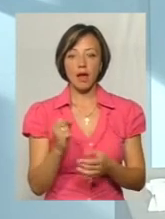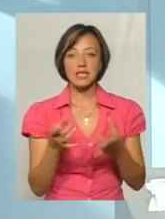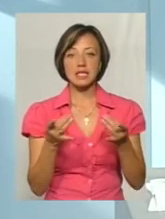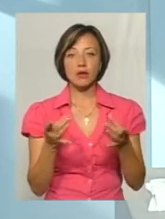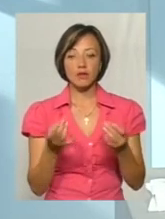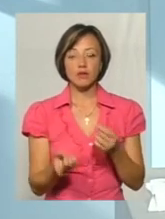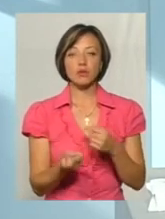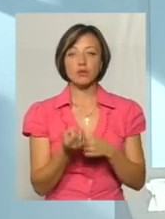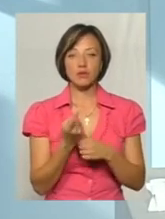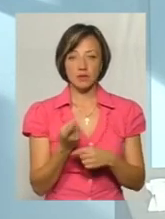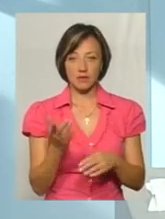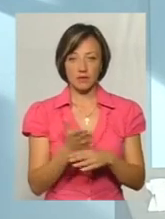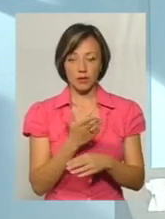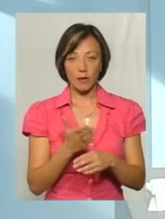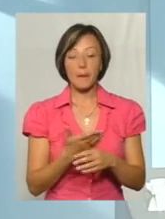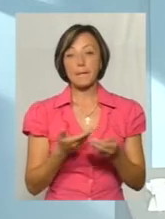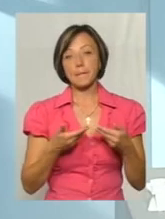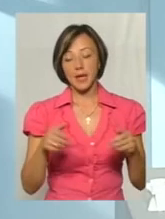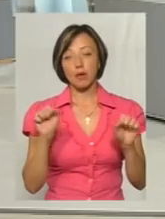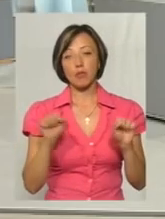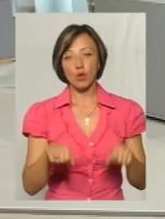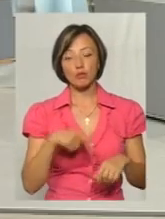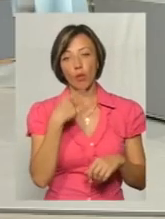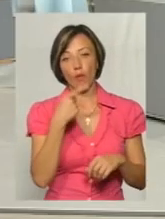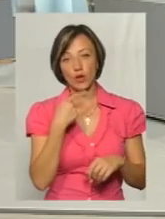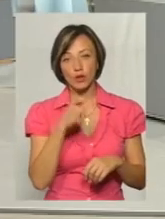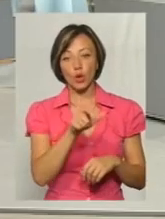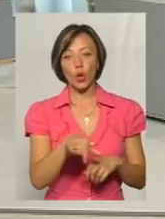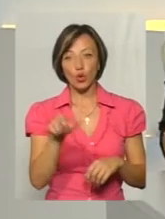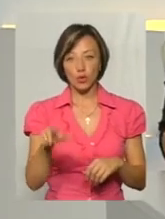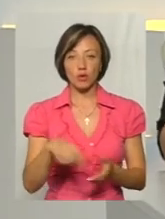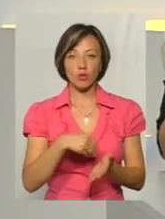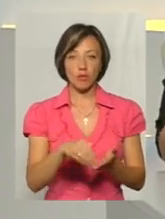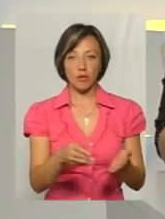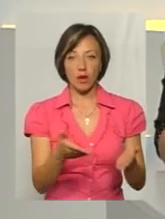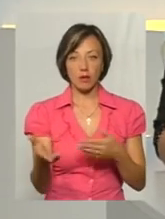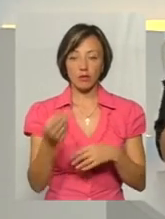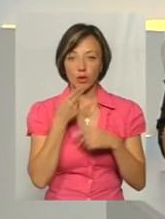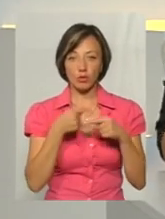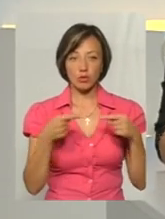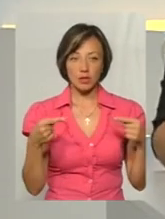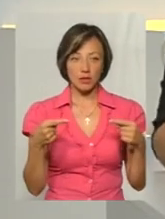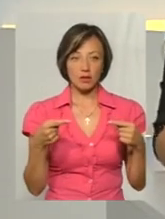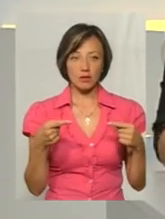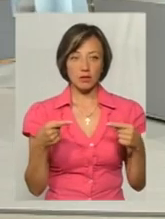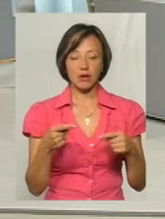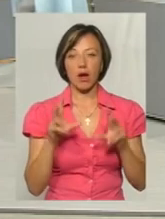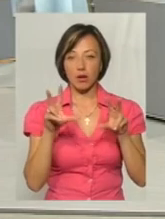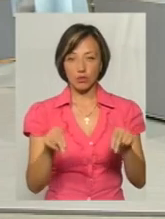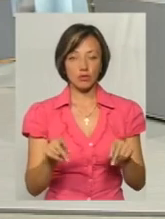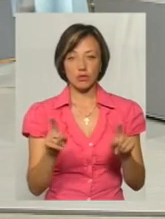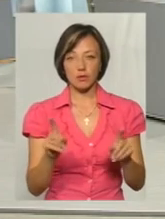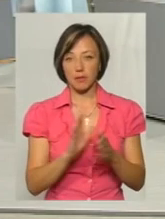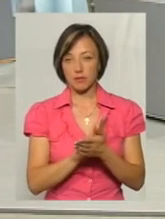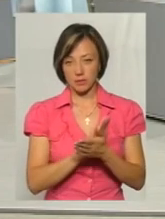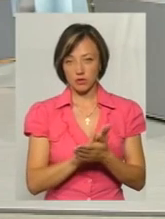якою вони працюють. Тобто ми можемо говорити, що люди, ви можете купляти продукцію цих, і ви гарантуєте, що вона